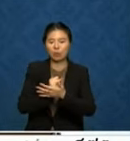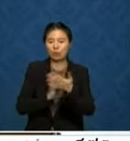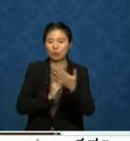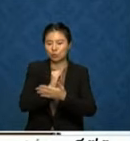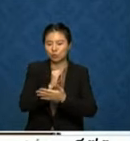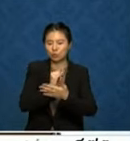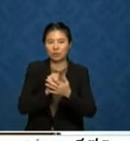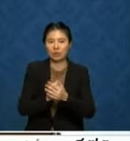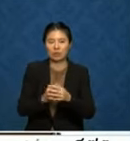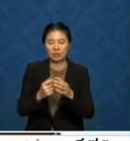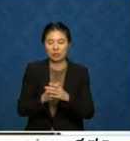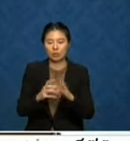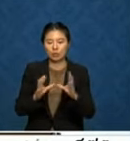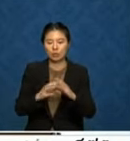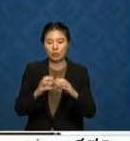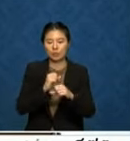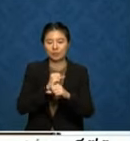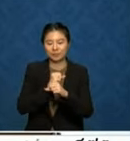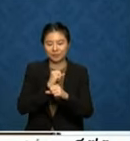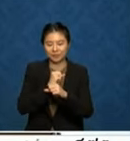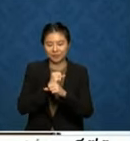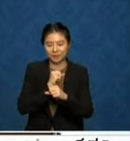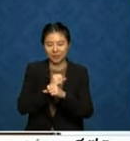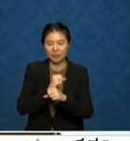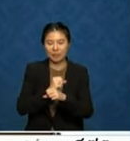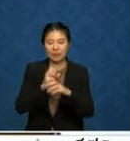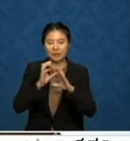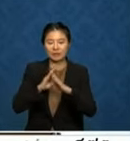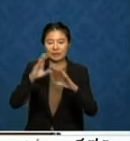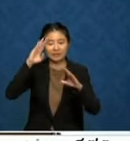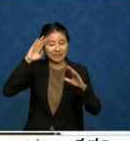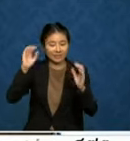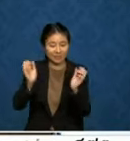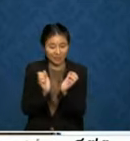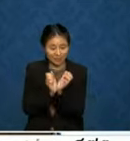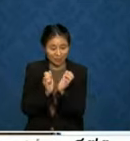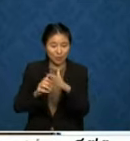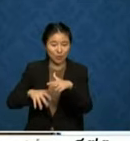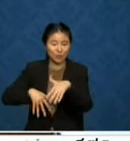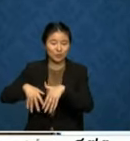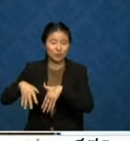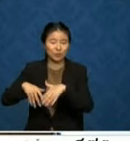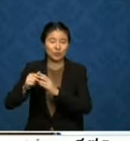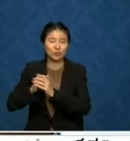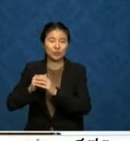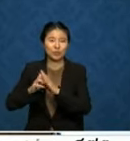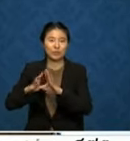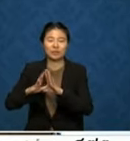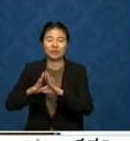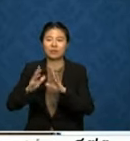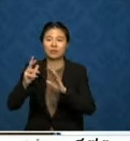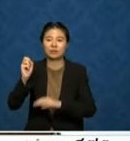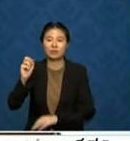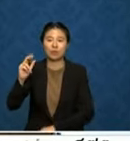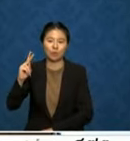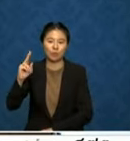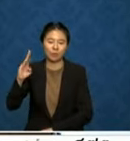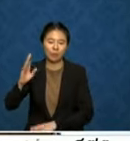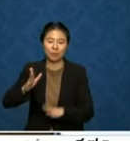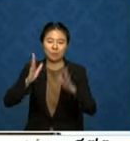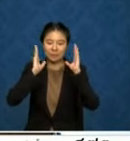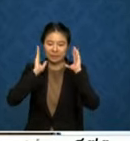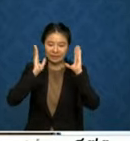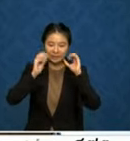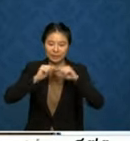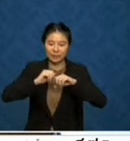วยงานเนี่ยควรที่จะหมั่นสร้างภูมิคุ้มกันให้กับพี่น้องประชาชนนะครับหมั่นประชาสัมพันธ์ให้กับพี่น้องประชาชน